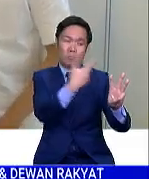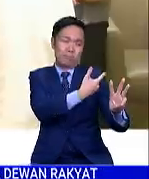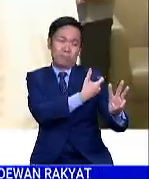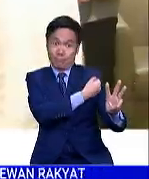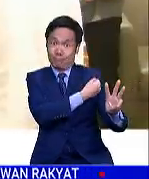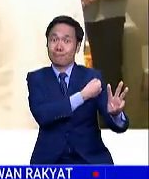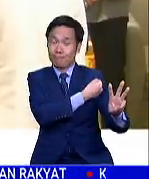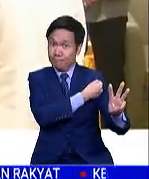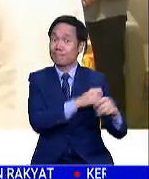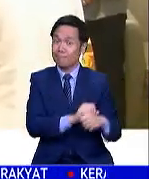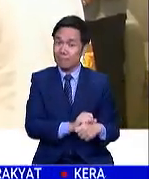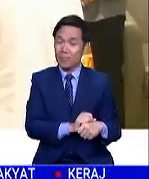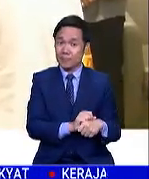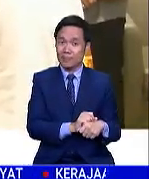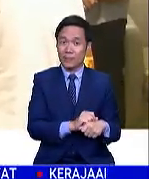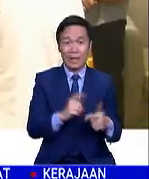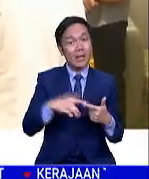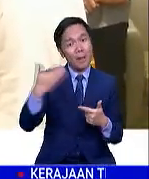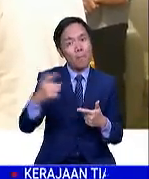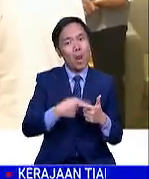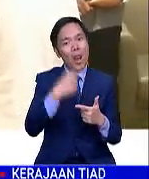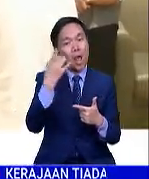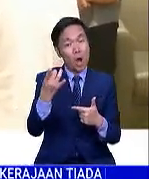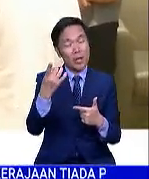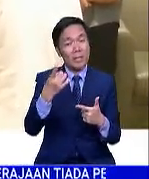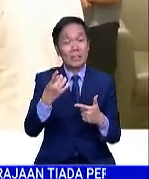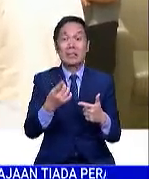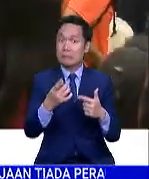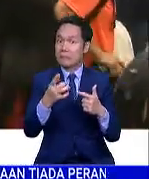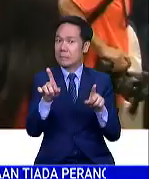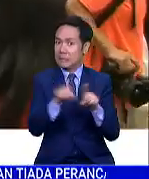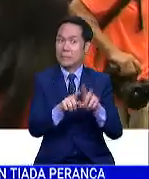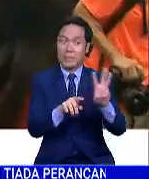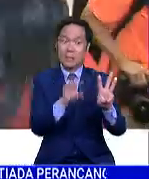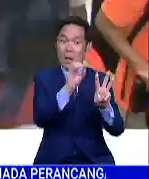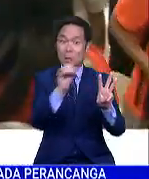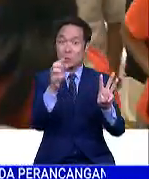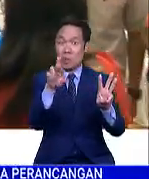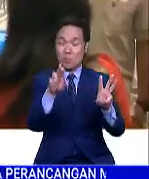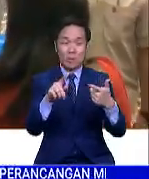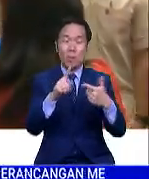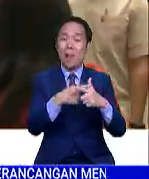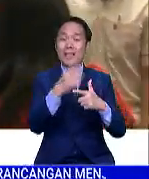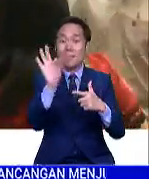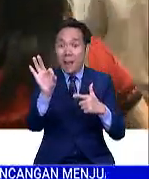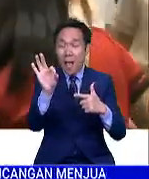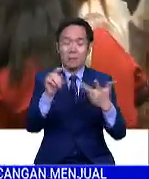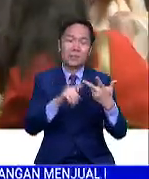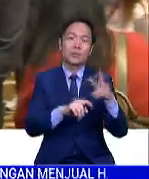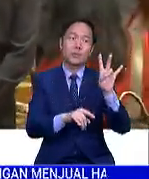of vaccine. Begitu juga dengan bulan Ogos, another 600,000, dan pada bulan September